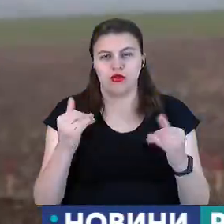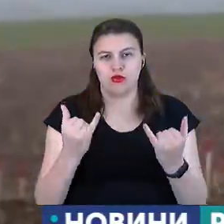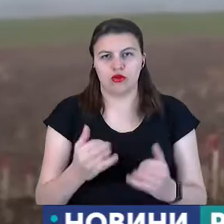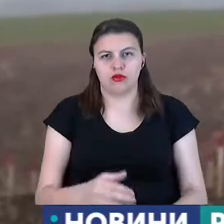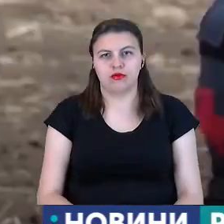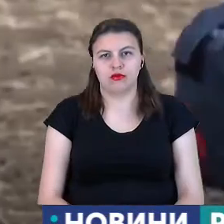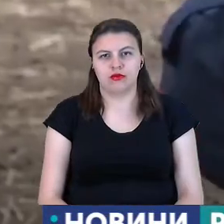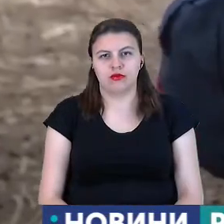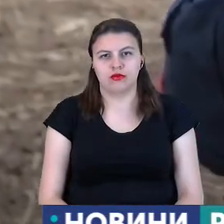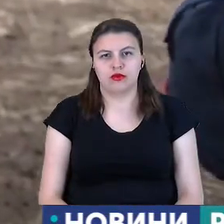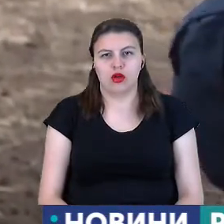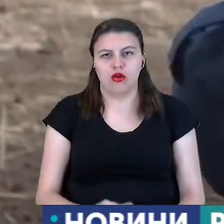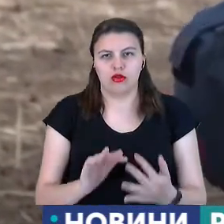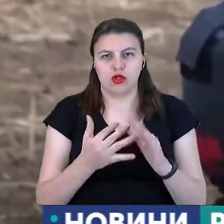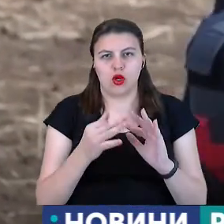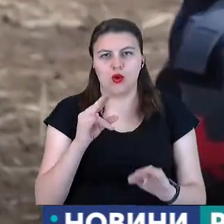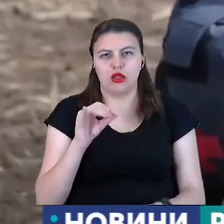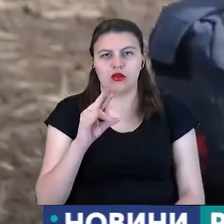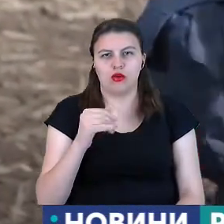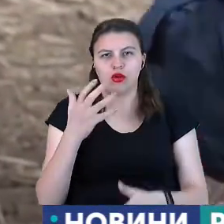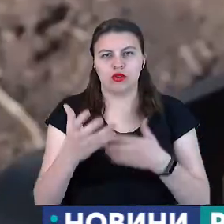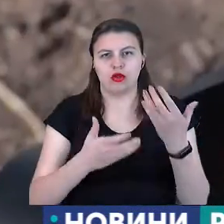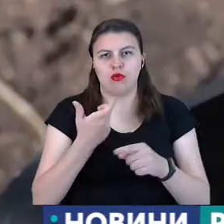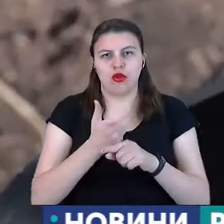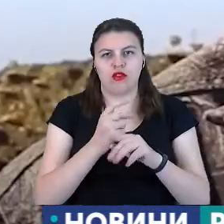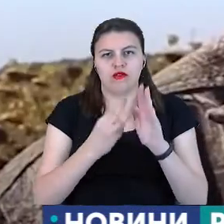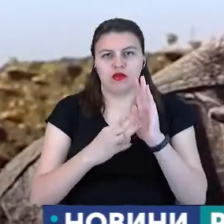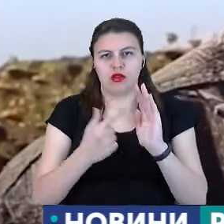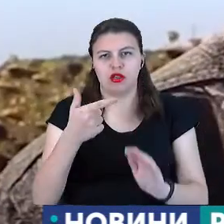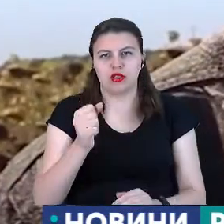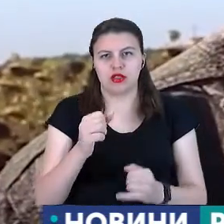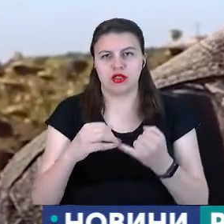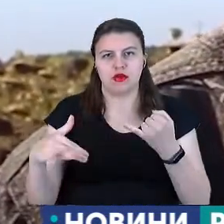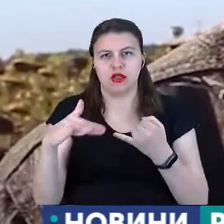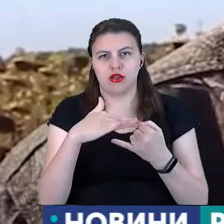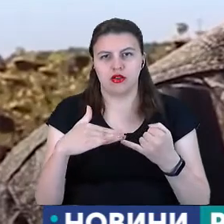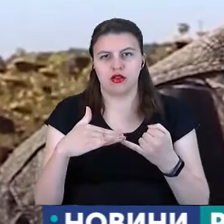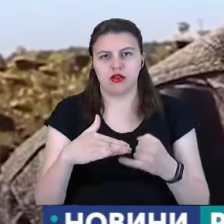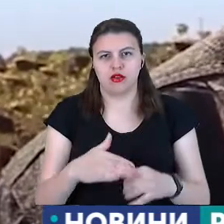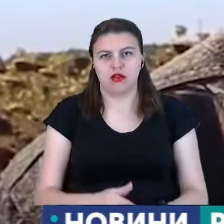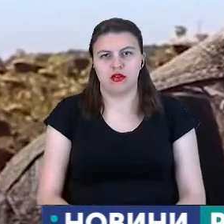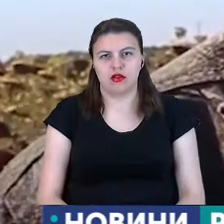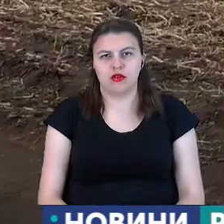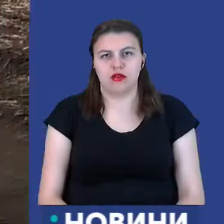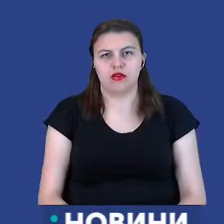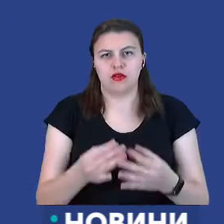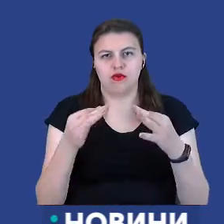У селищі Ольгенка розмінували понад 80 гектарів землі. Тепер будемо свободно обрабатувати